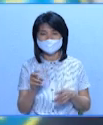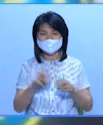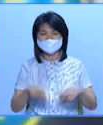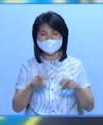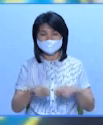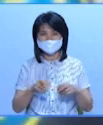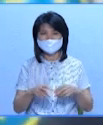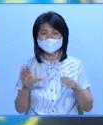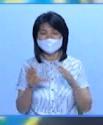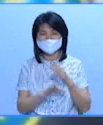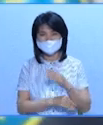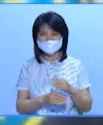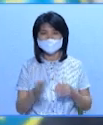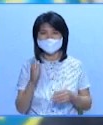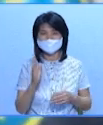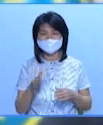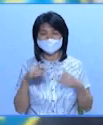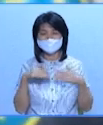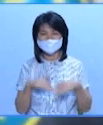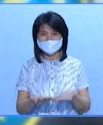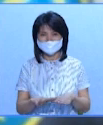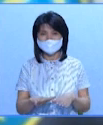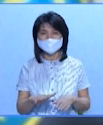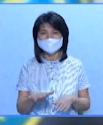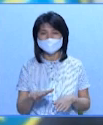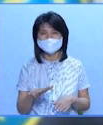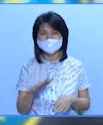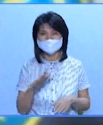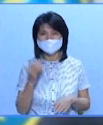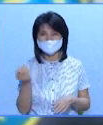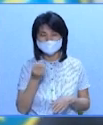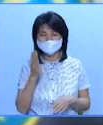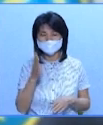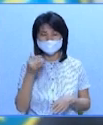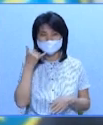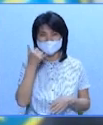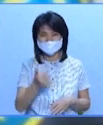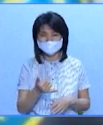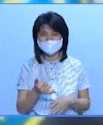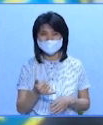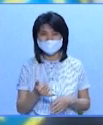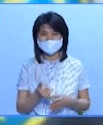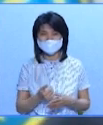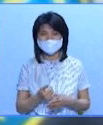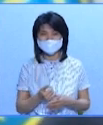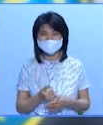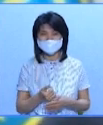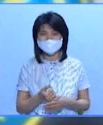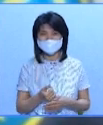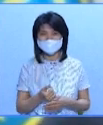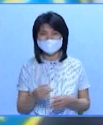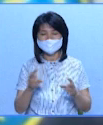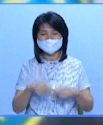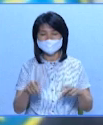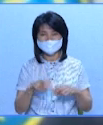расследование өткізгеннен кейін, бірақ сол бір шешімге келгеннен кейін тағы да хабарлаймыз сіздерге. Сол қызметтік